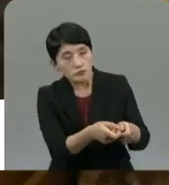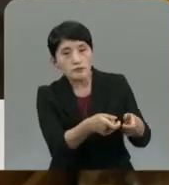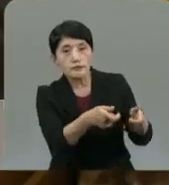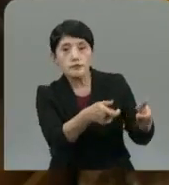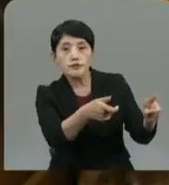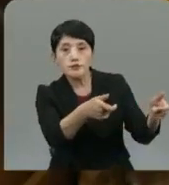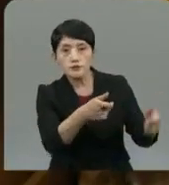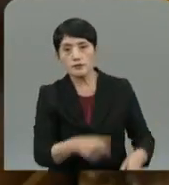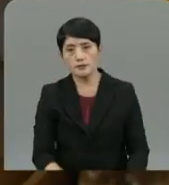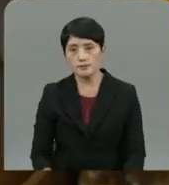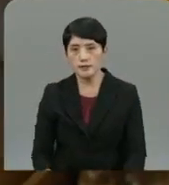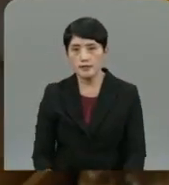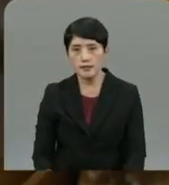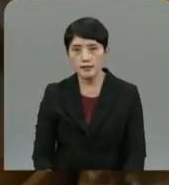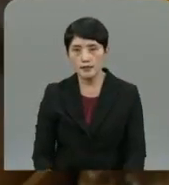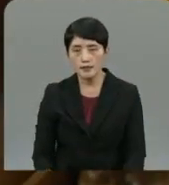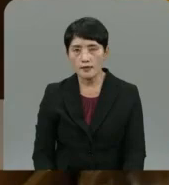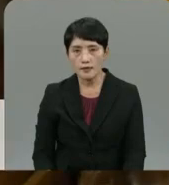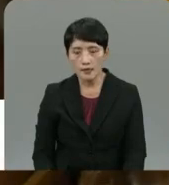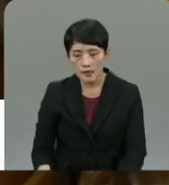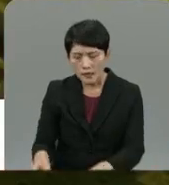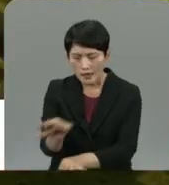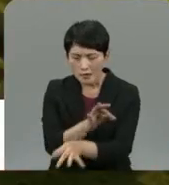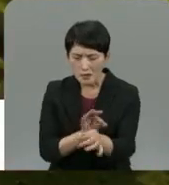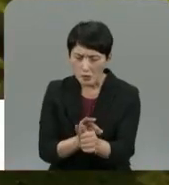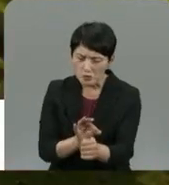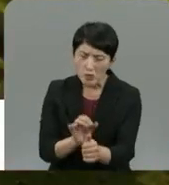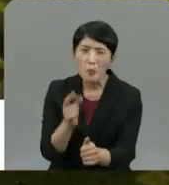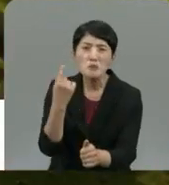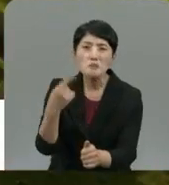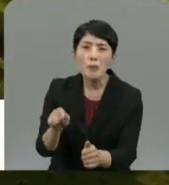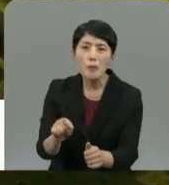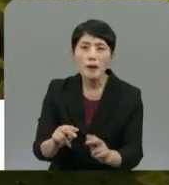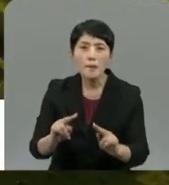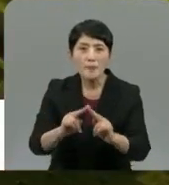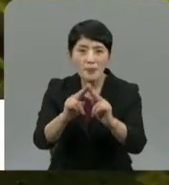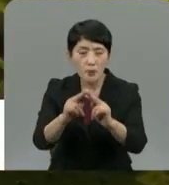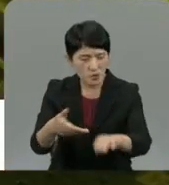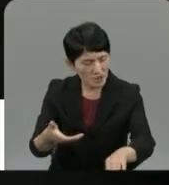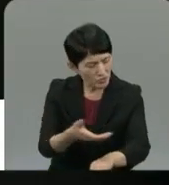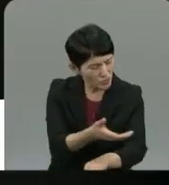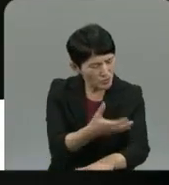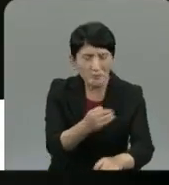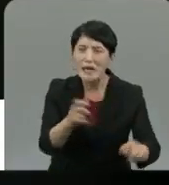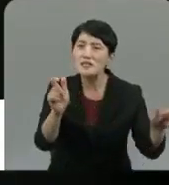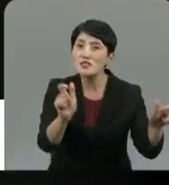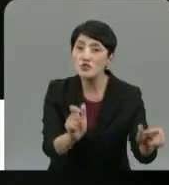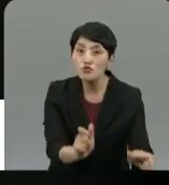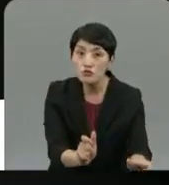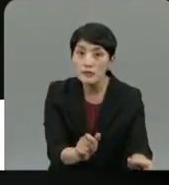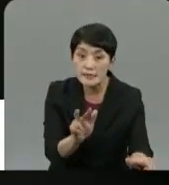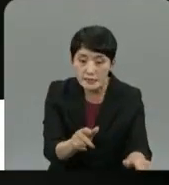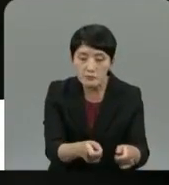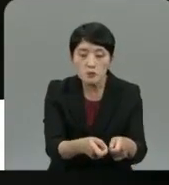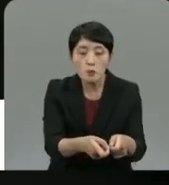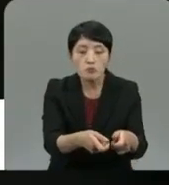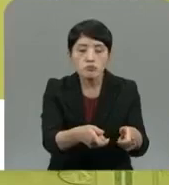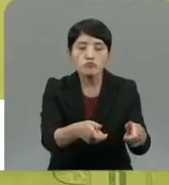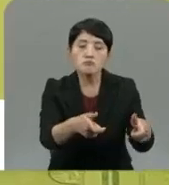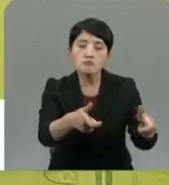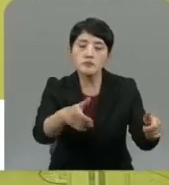отметил улучшение ситуации в полупроводниковой отрасли по данным национального статистического управления